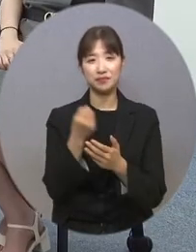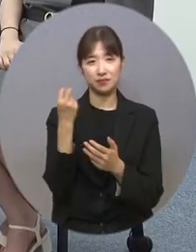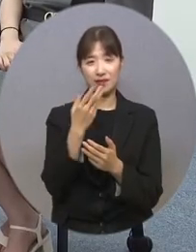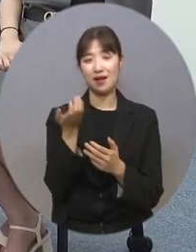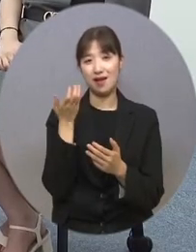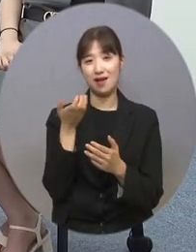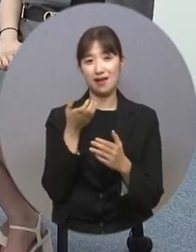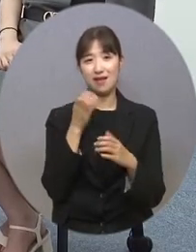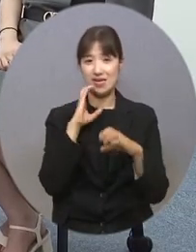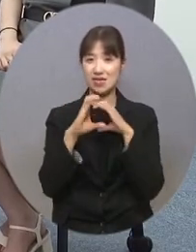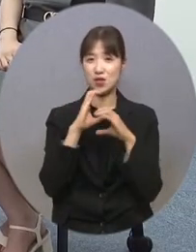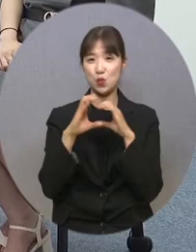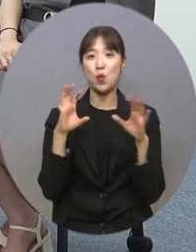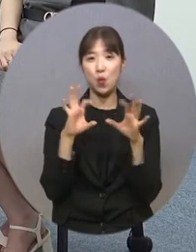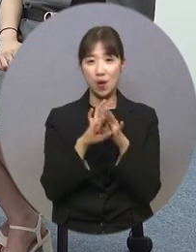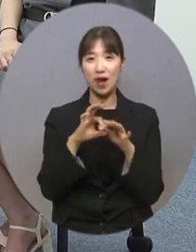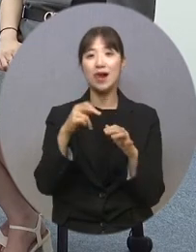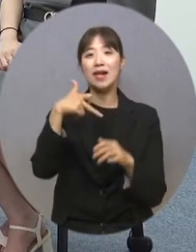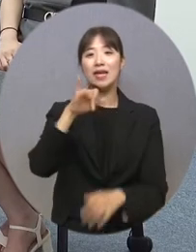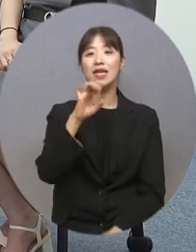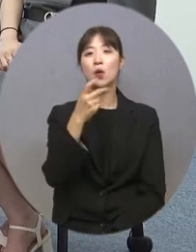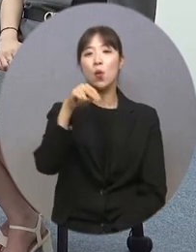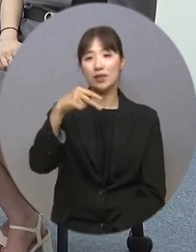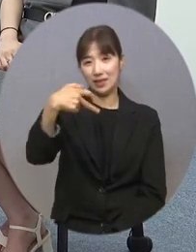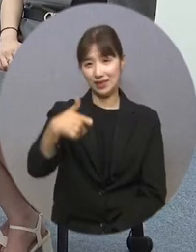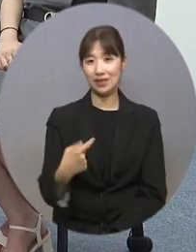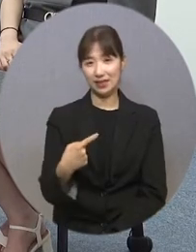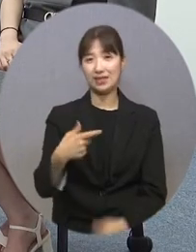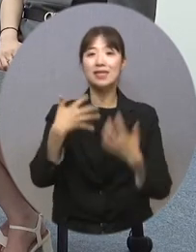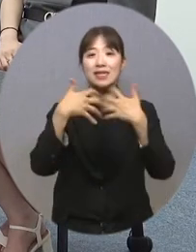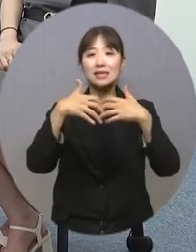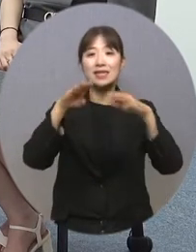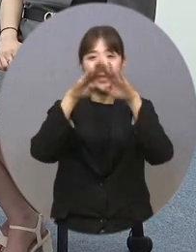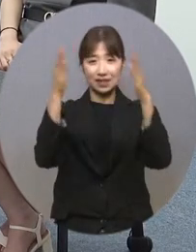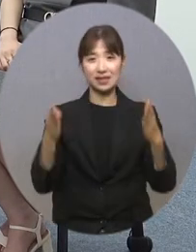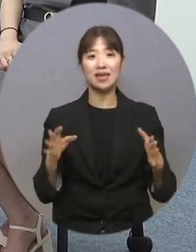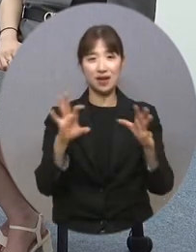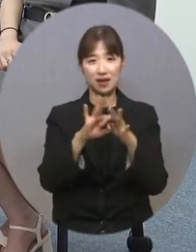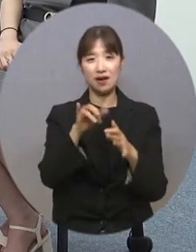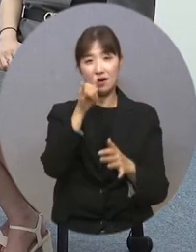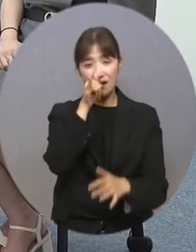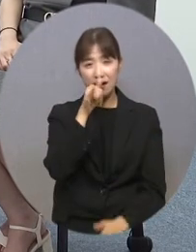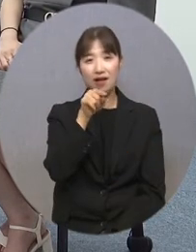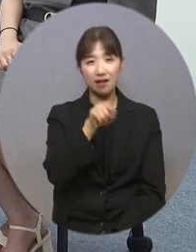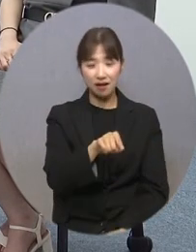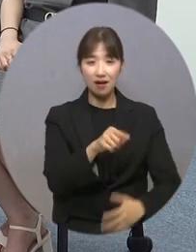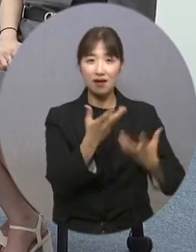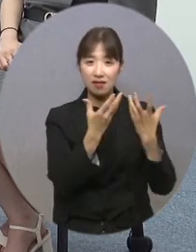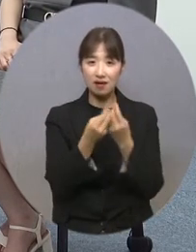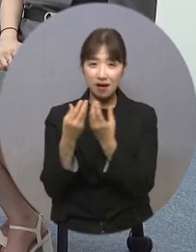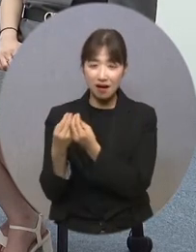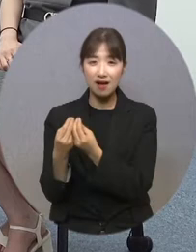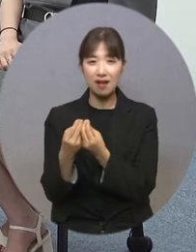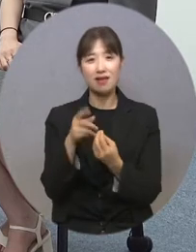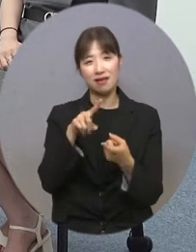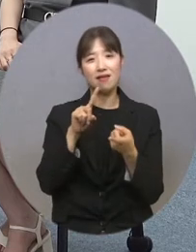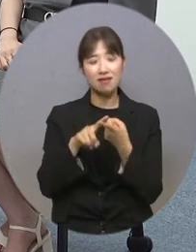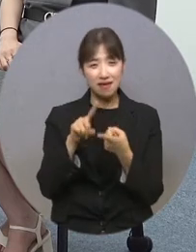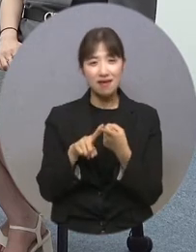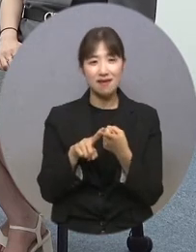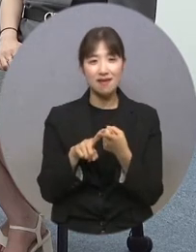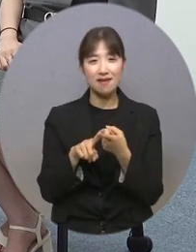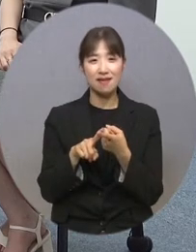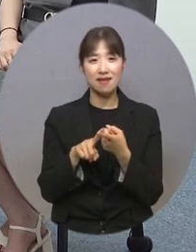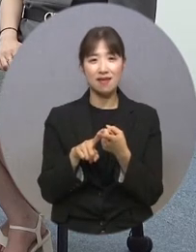의사소통에 있어서 아까 키오스크 얘기도 나왔는데 저희가 이런 키오스크 얘기를 하고 사례들을 많이 얘기할